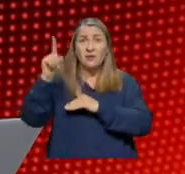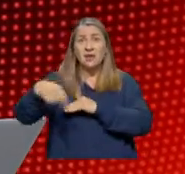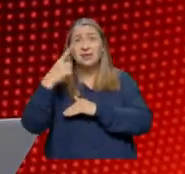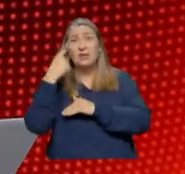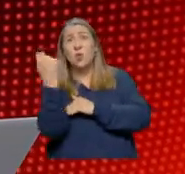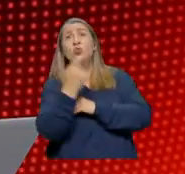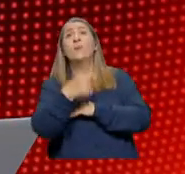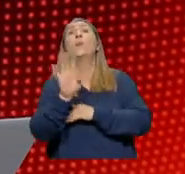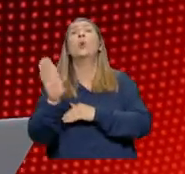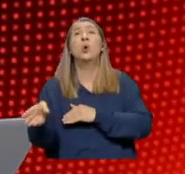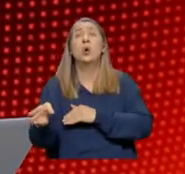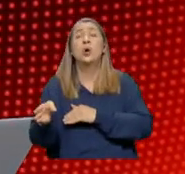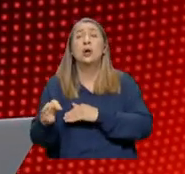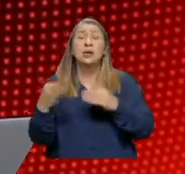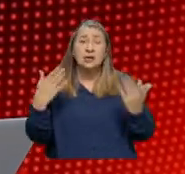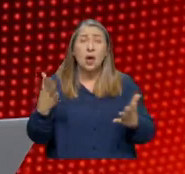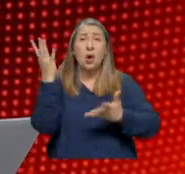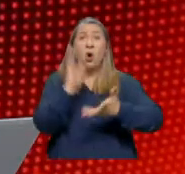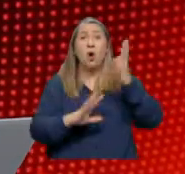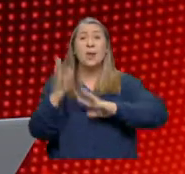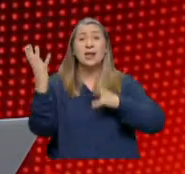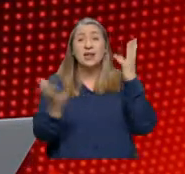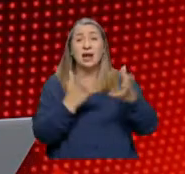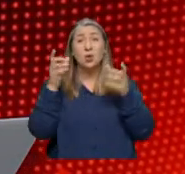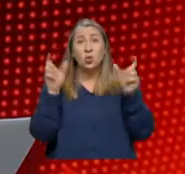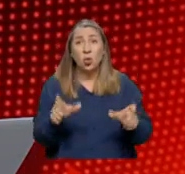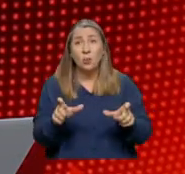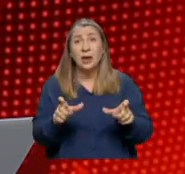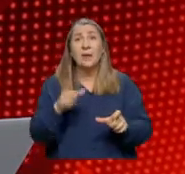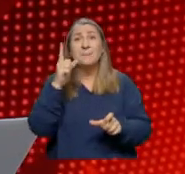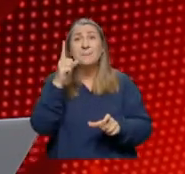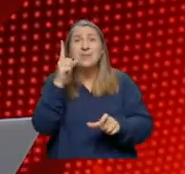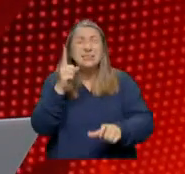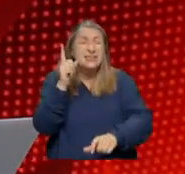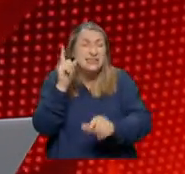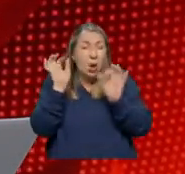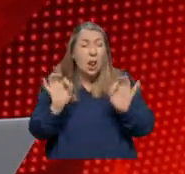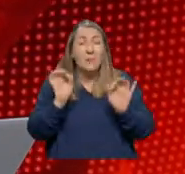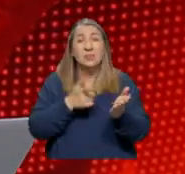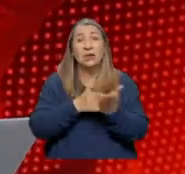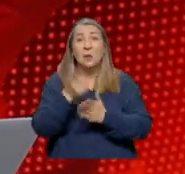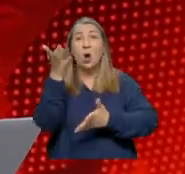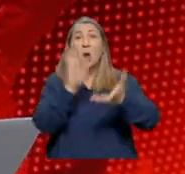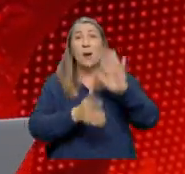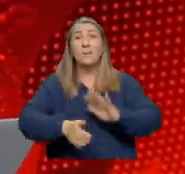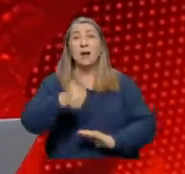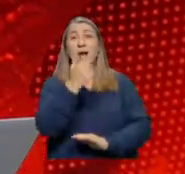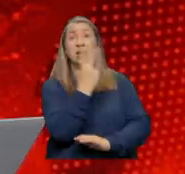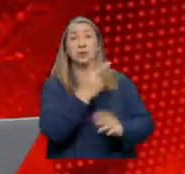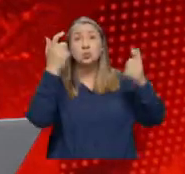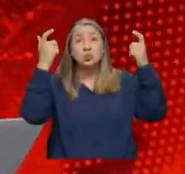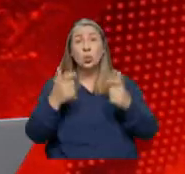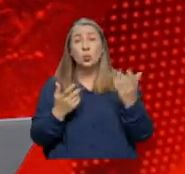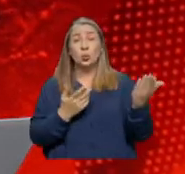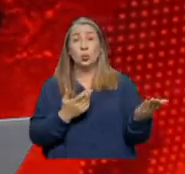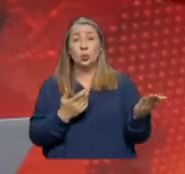vergisini devlete Ödemiyor mu kaldı ki ormanları Yangına karşı korumak birinci derecede tarım ve orman Bakanlığının